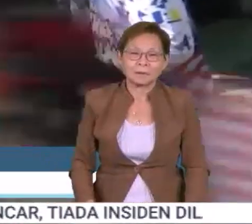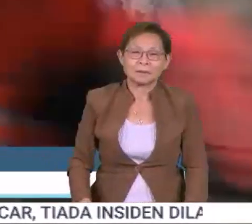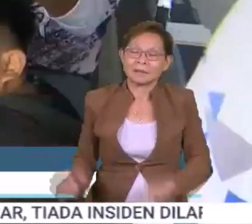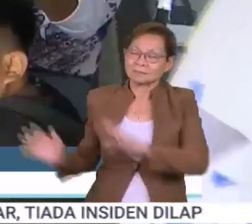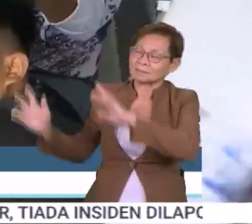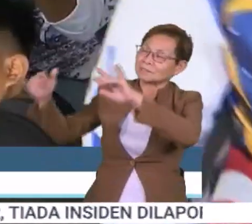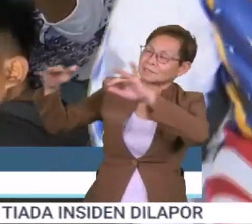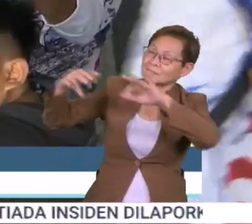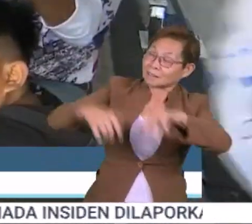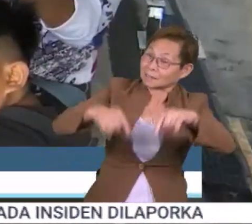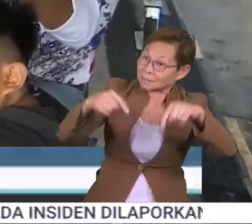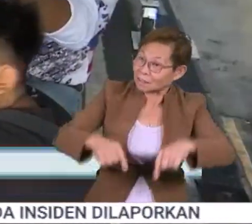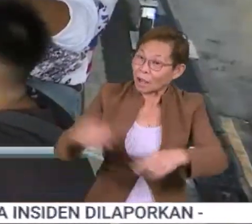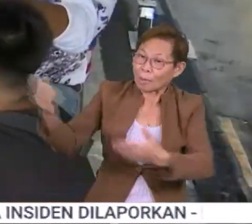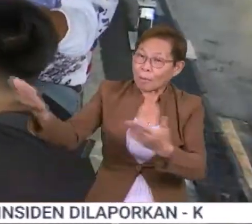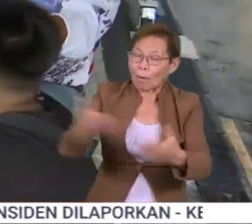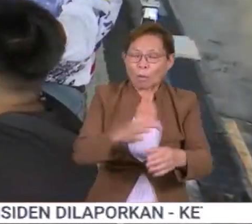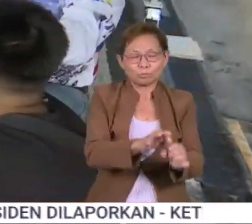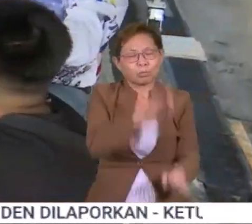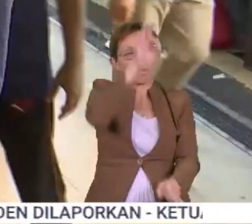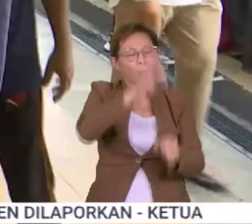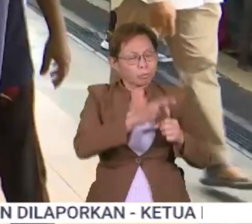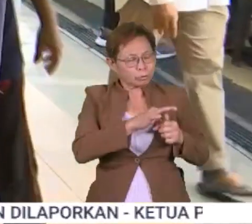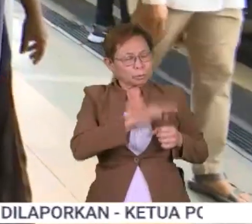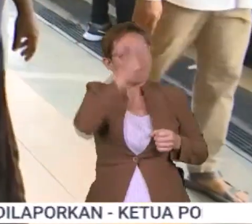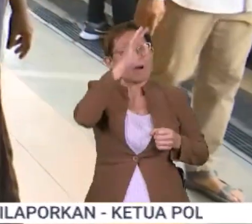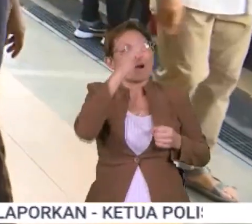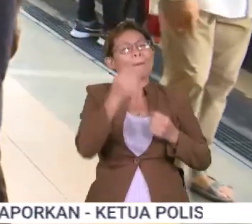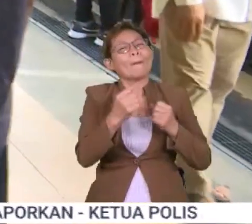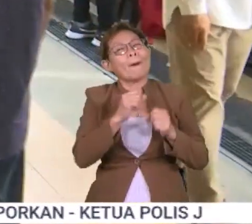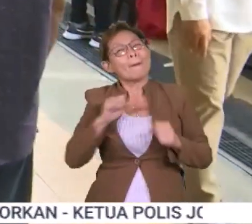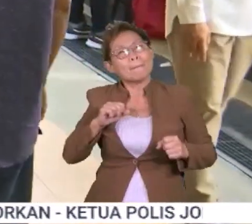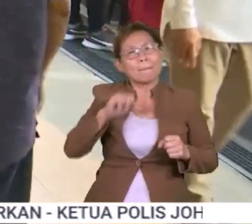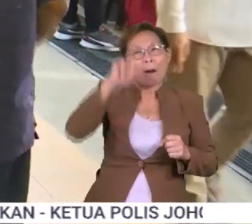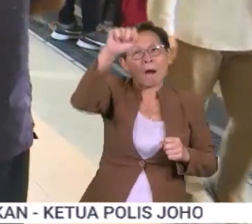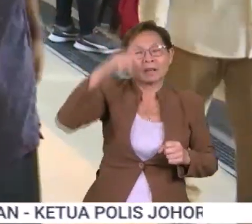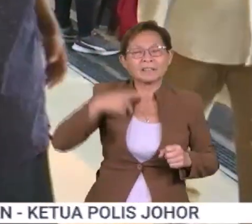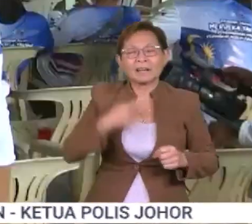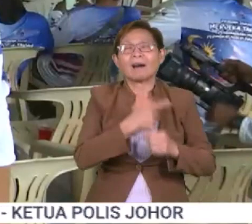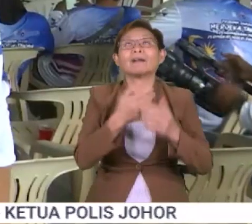yang hadir hari ini ialah membawa semangat kemerdekaan kita, dan